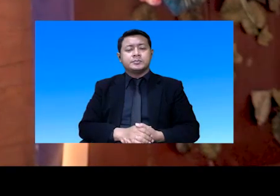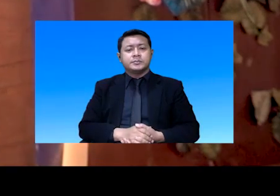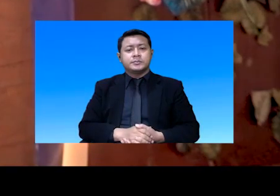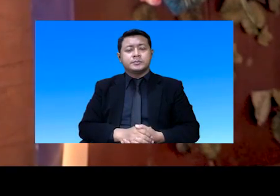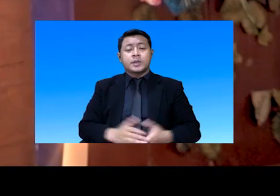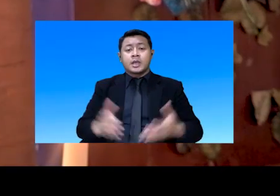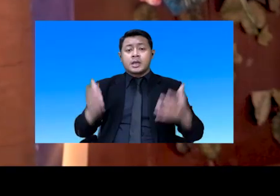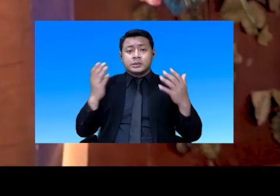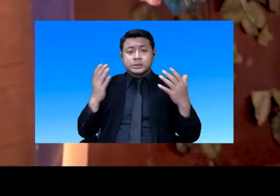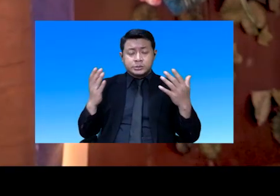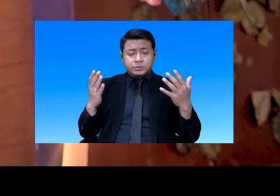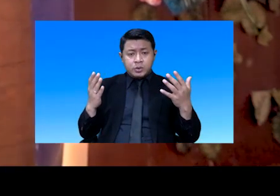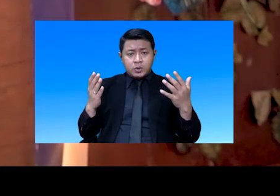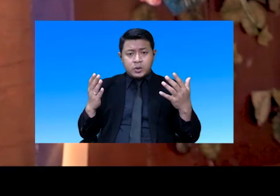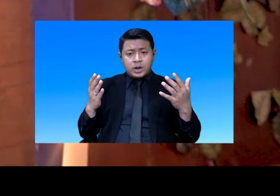Semoga